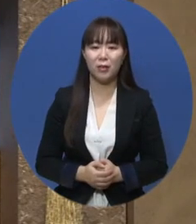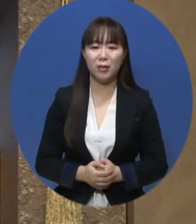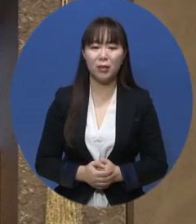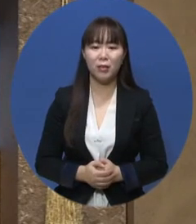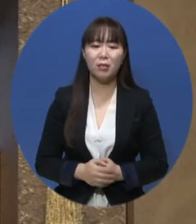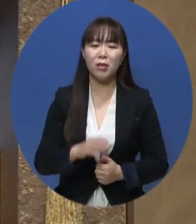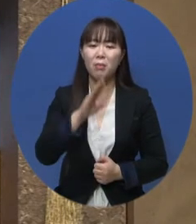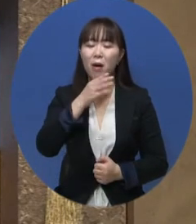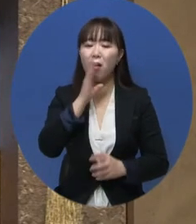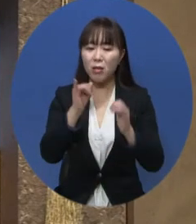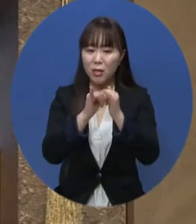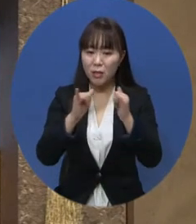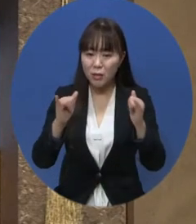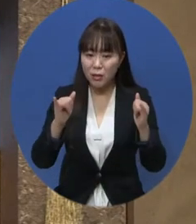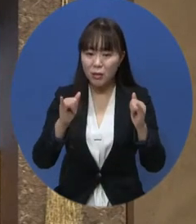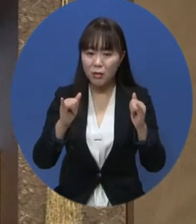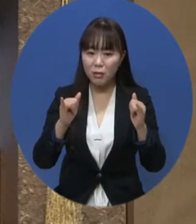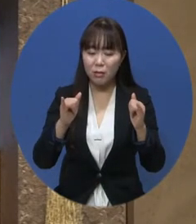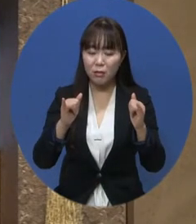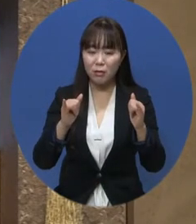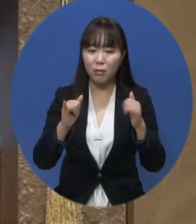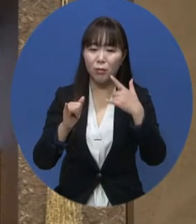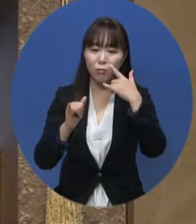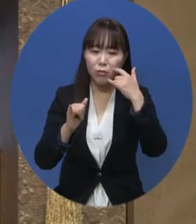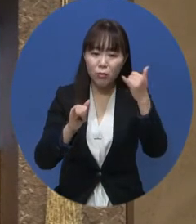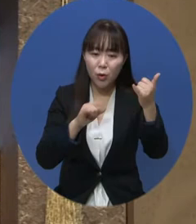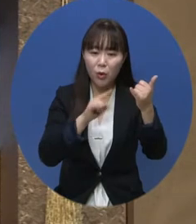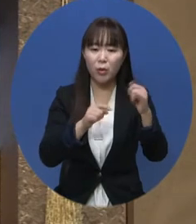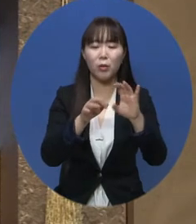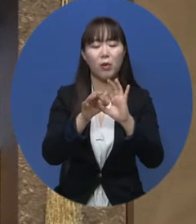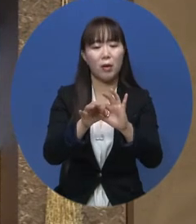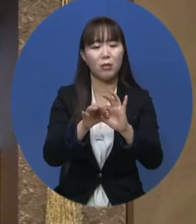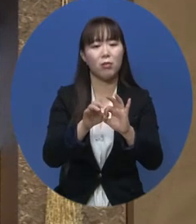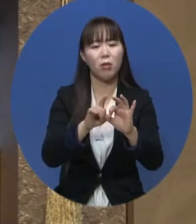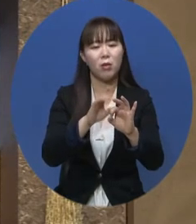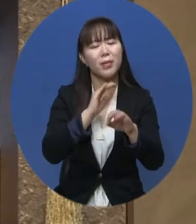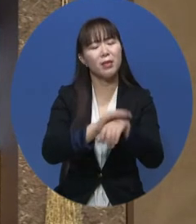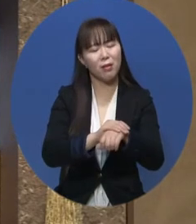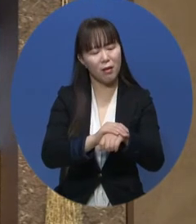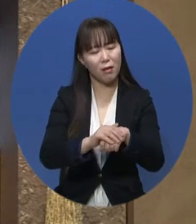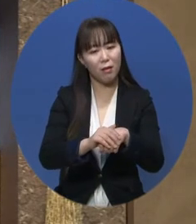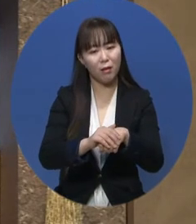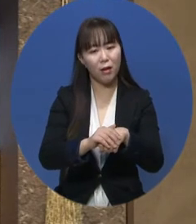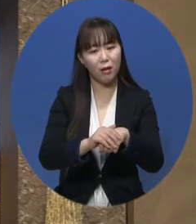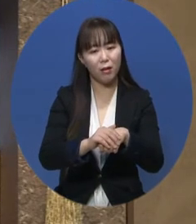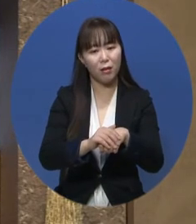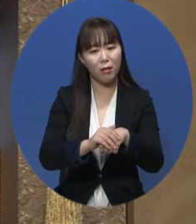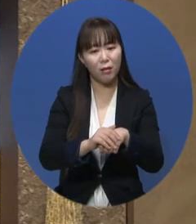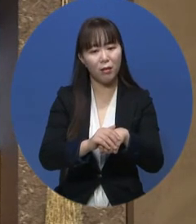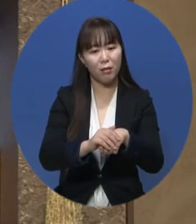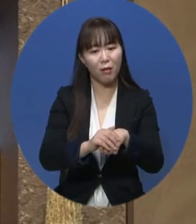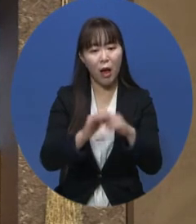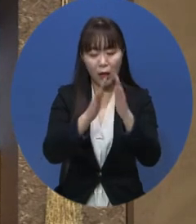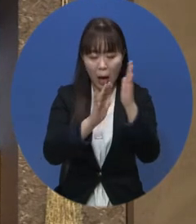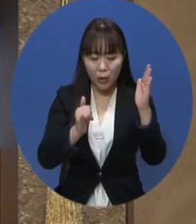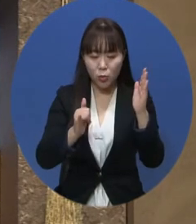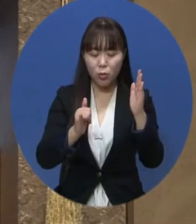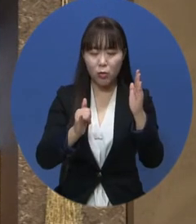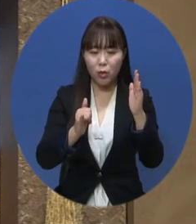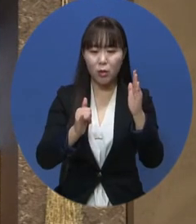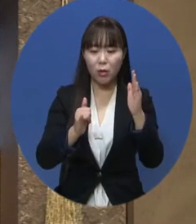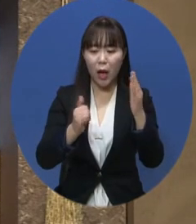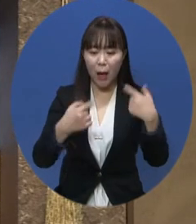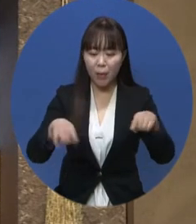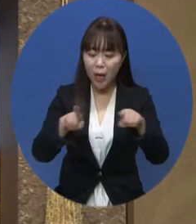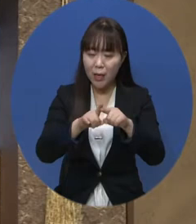정말 어르신들에 대해서 또 엄마 아버지에 대해서 정말 잘해야 된다는 거 가족이 핵가족화되면서